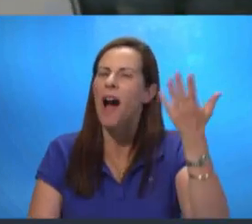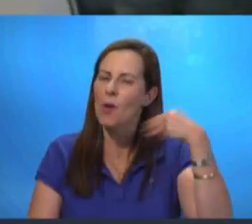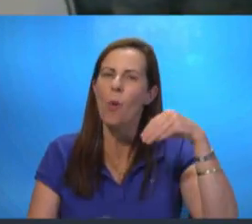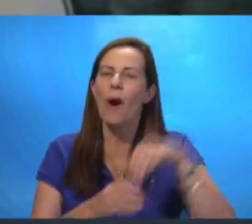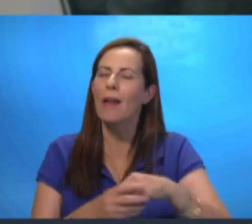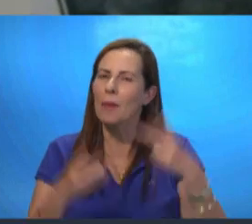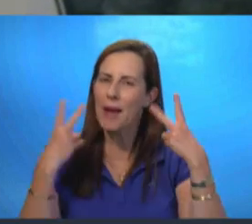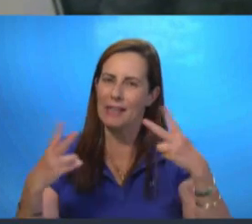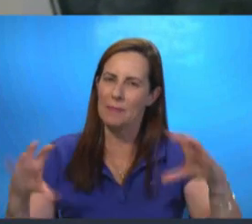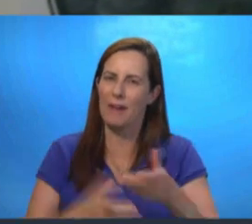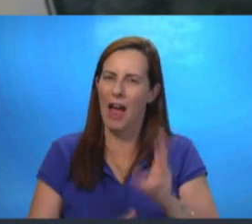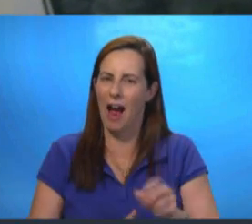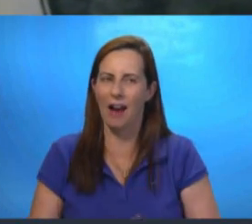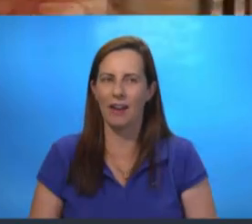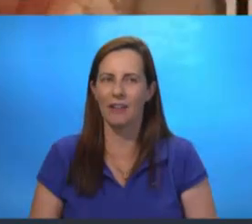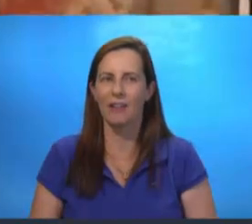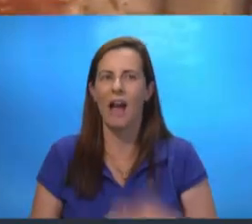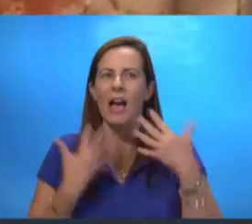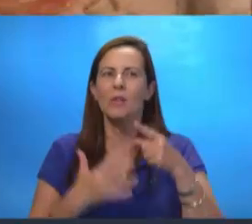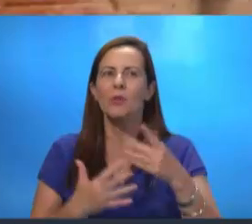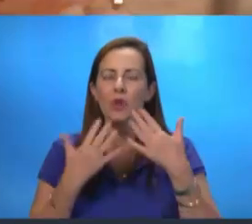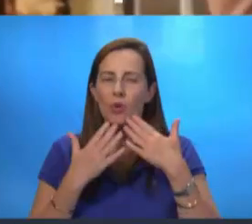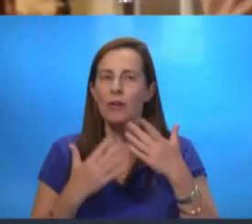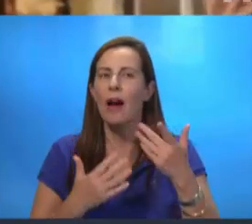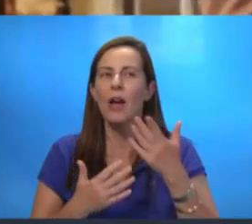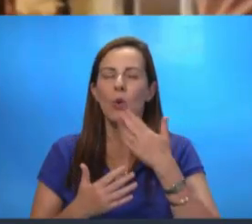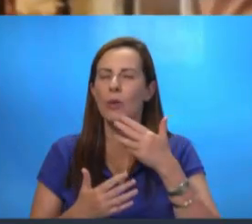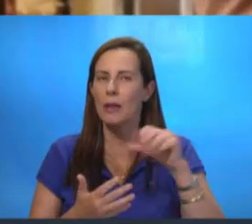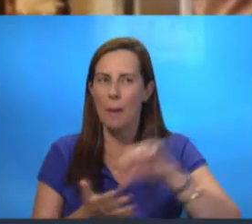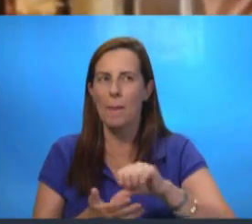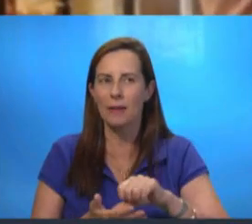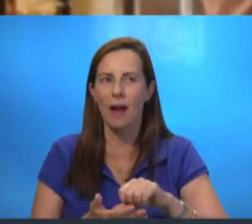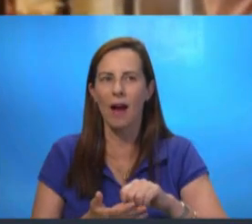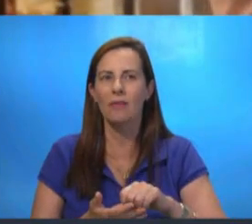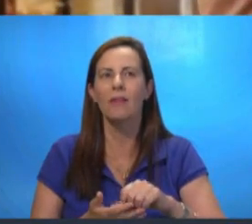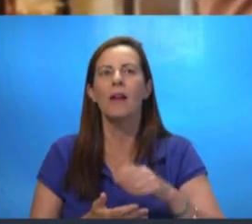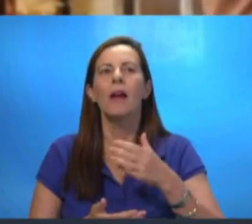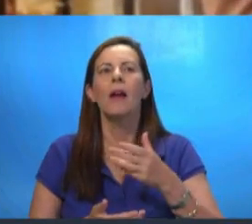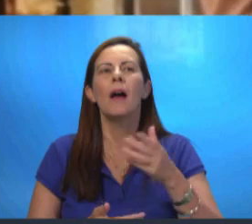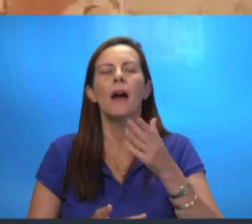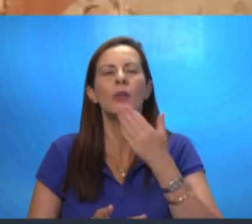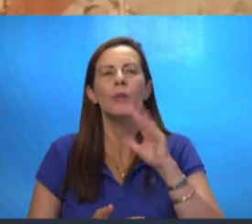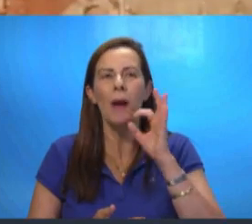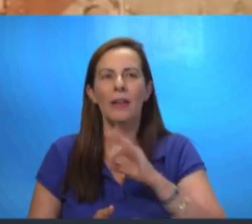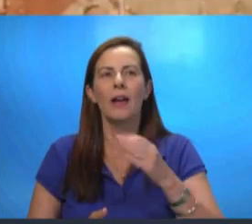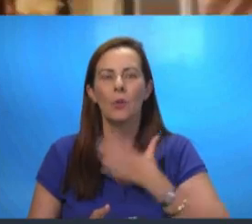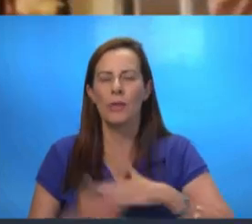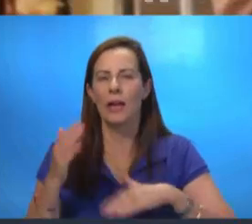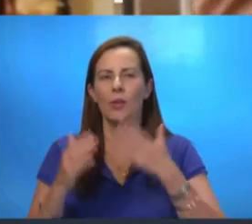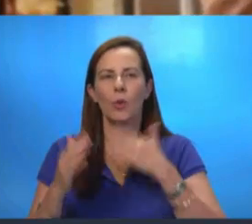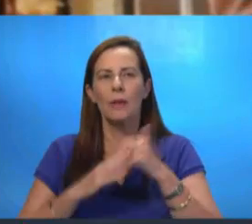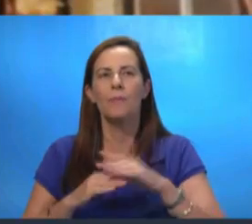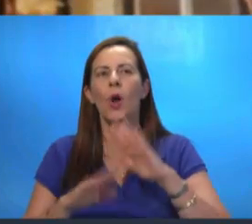מרכזי בחברה. שייתנו להד היום עם יהוד בגדד, ובגדד אלי זלת משתק על אבנאה מן יהוד. כל